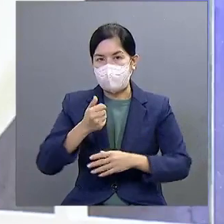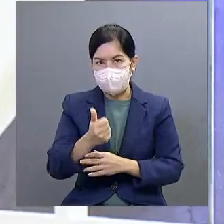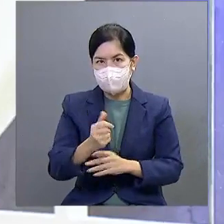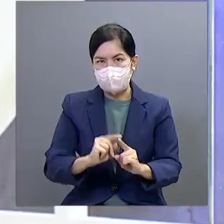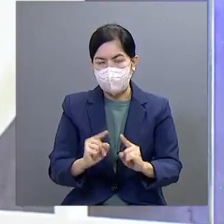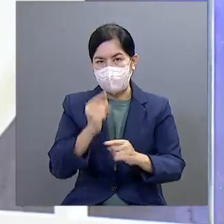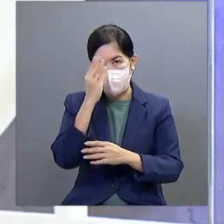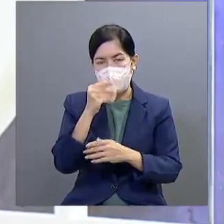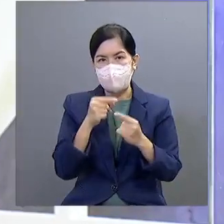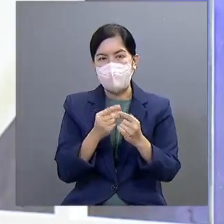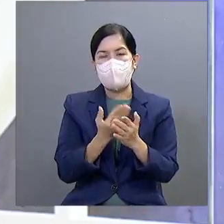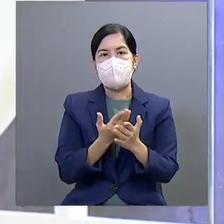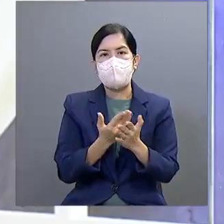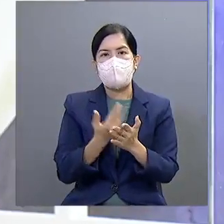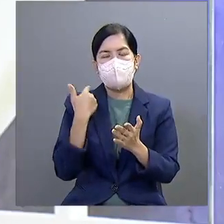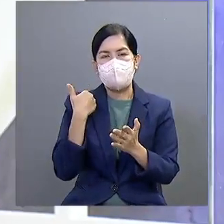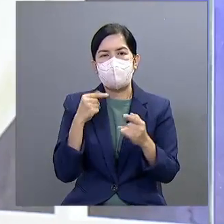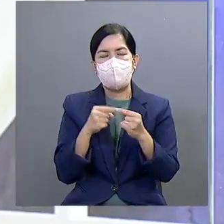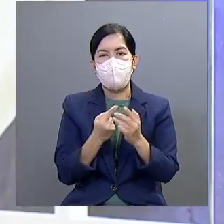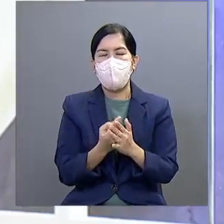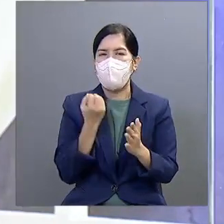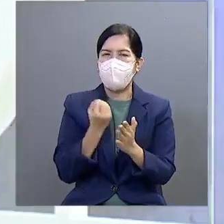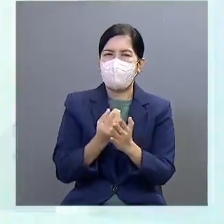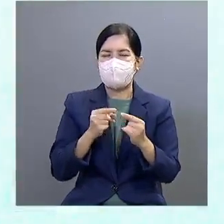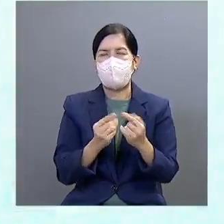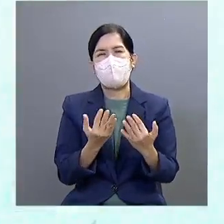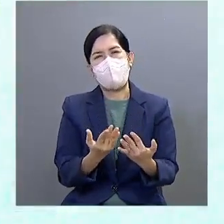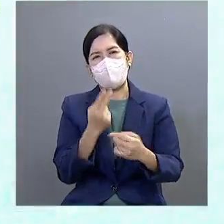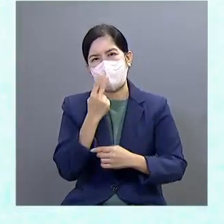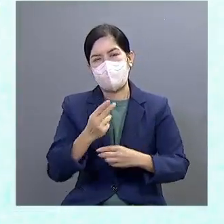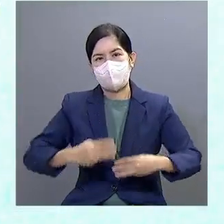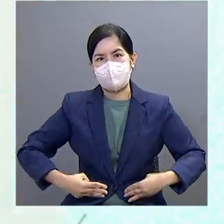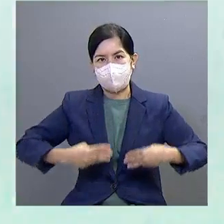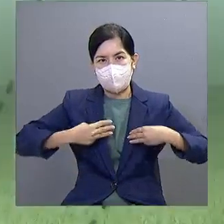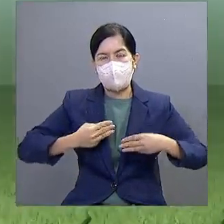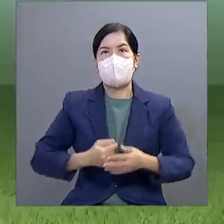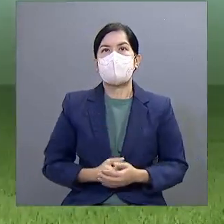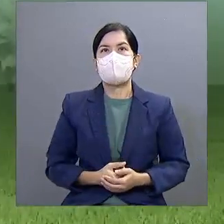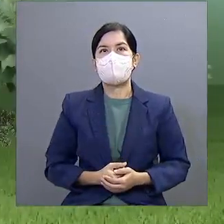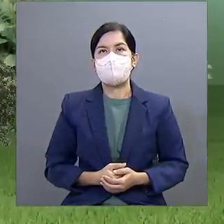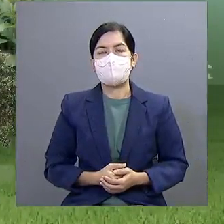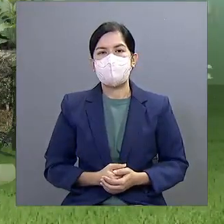นี้แกต้องเจออะไรต้องผ่านอะไรมาบ้างติดตามได้ในช่วงพอดีและพอเพียงครับ